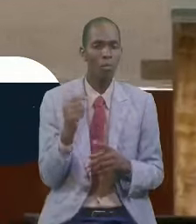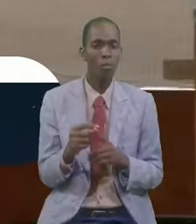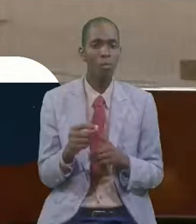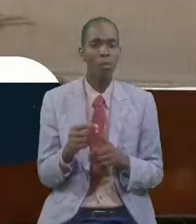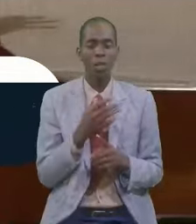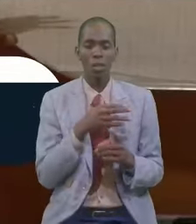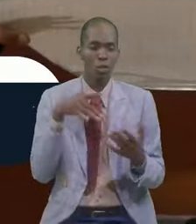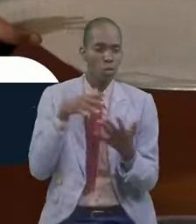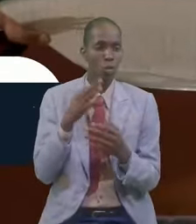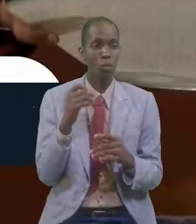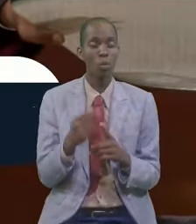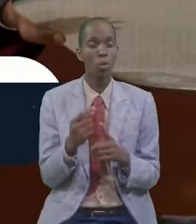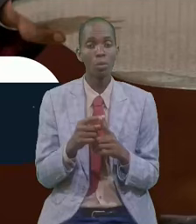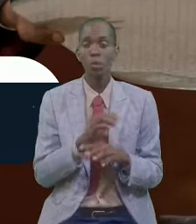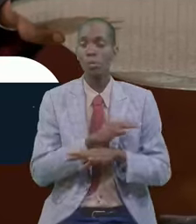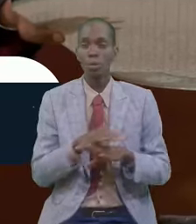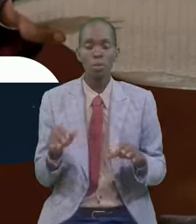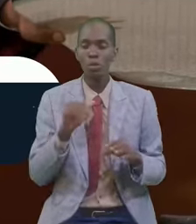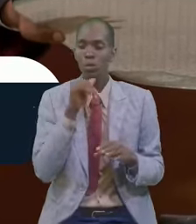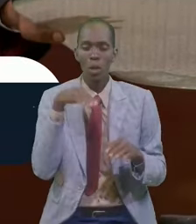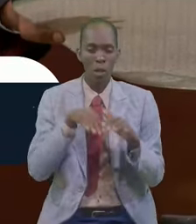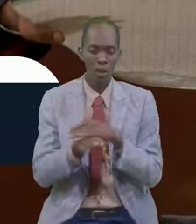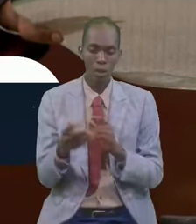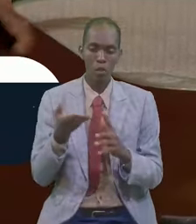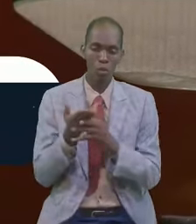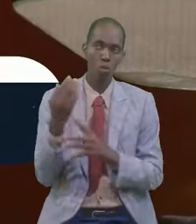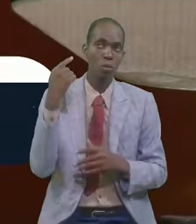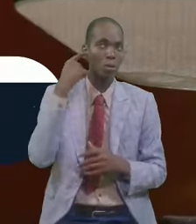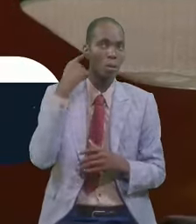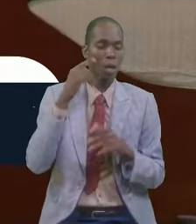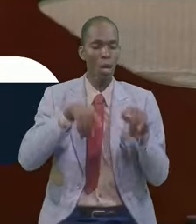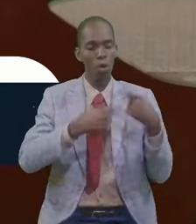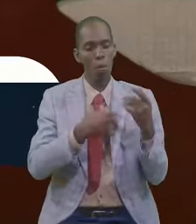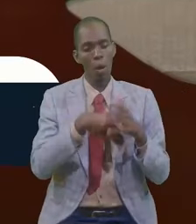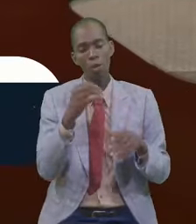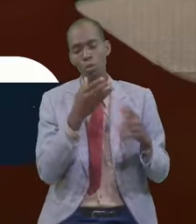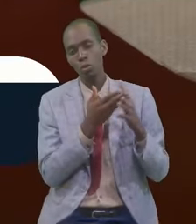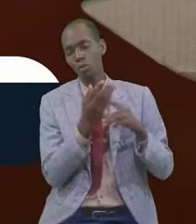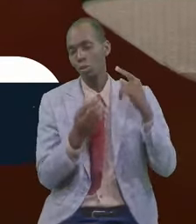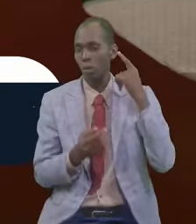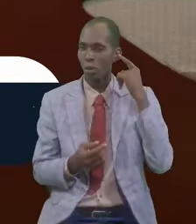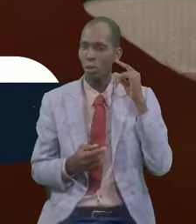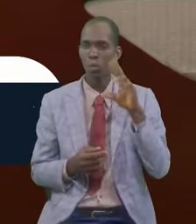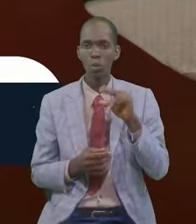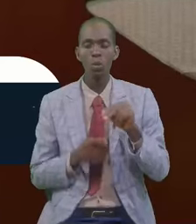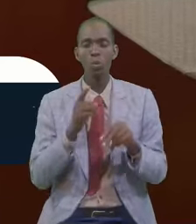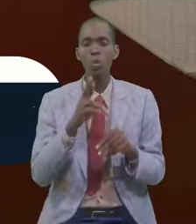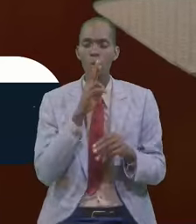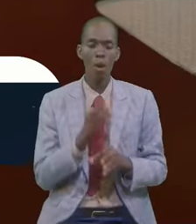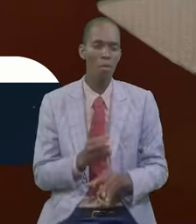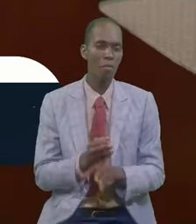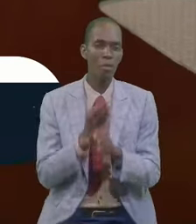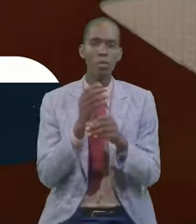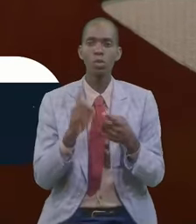L'étude de la parole n'est pas un gâchis. Cela n'entre pas dans une oreille pour sortir par l'autre. Ils sont fidèles au